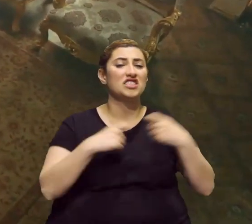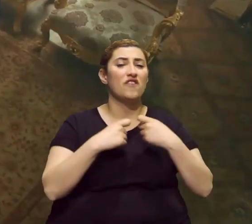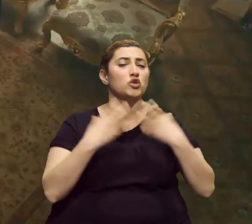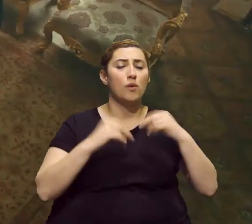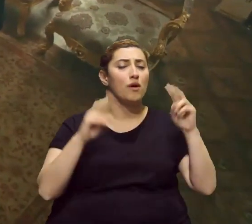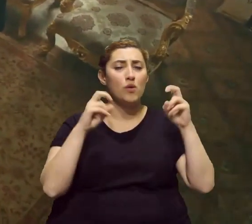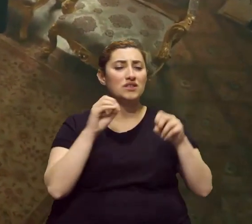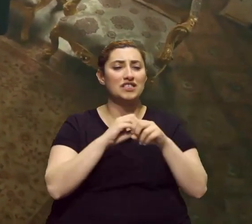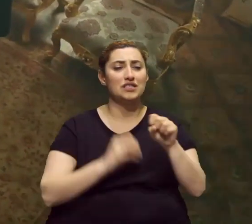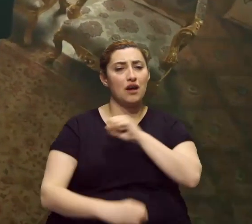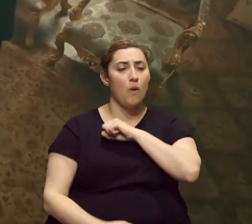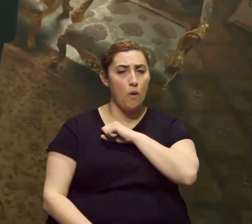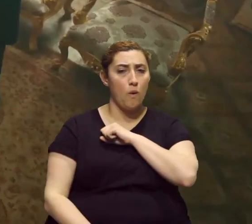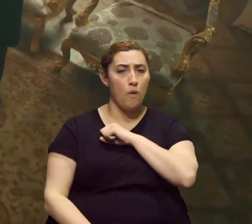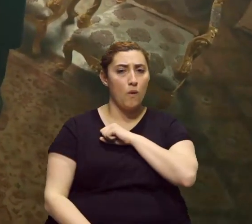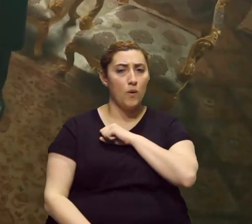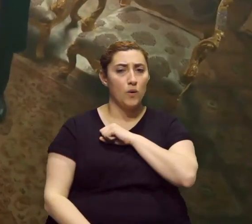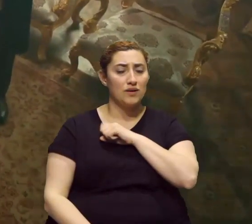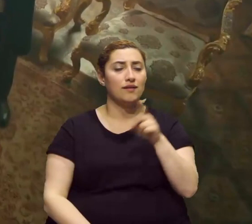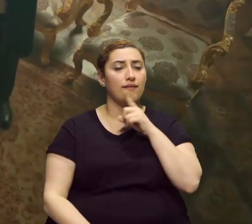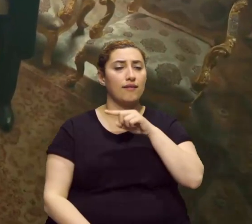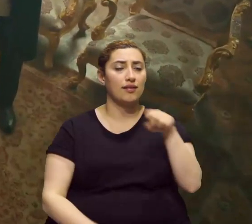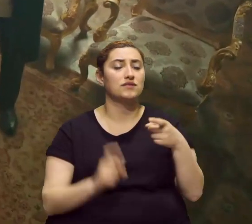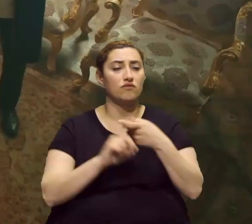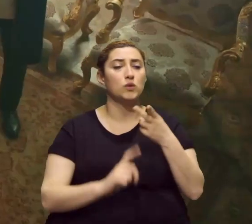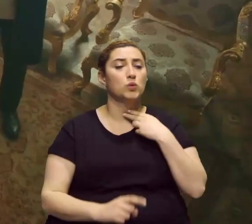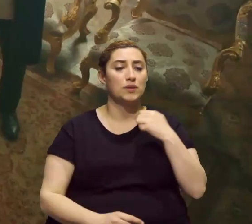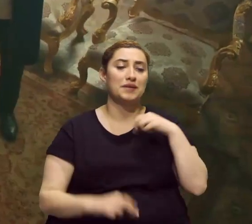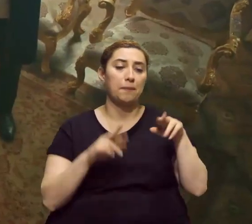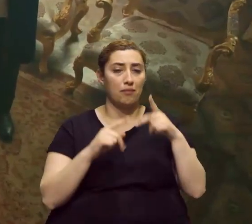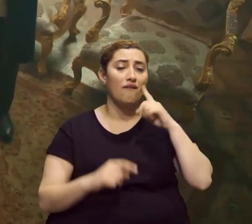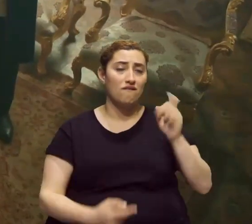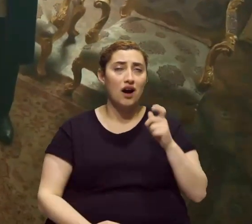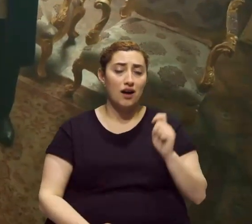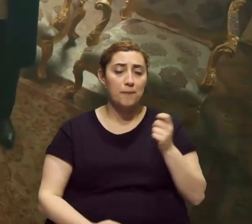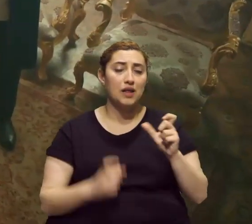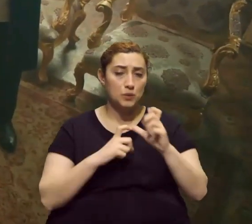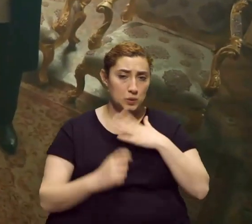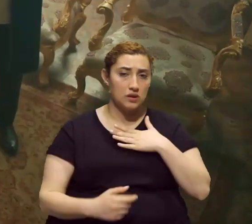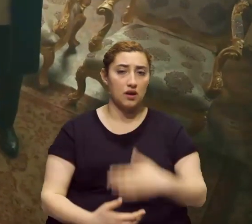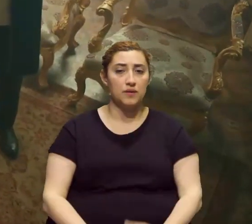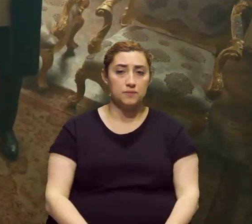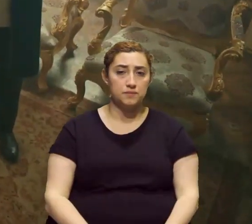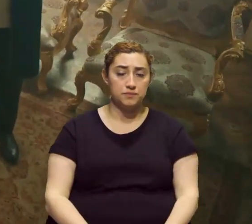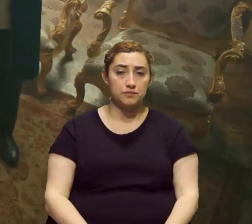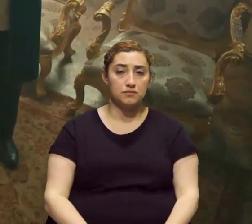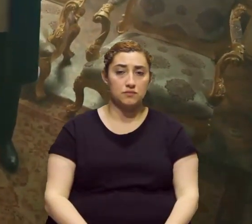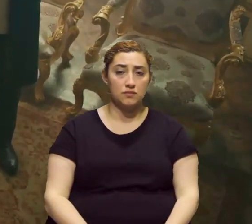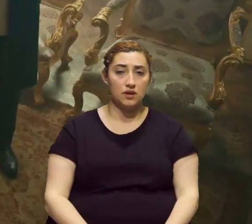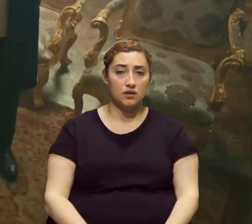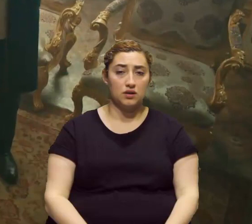girmek konusundaki korkularını İngilizler ve Ruslar da bizim gibi fark ettiler sultanım. Serasker de